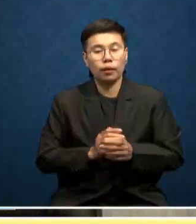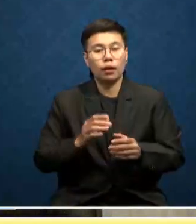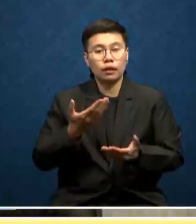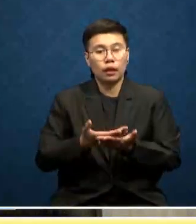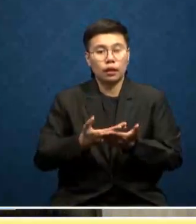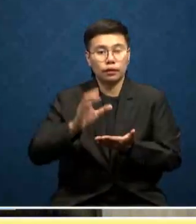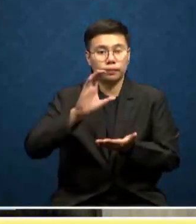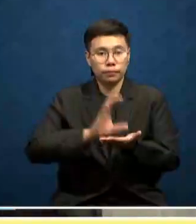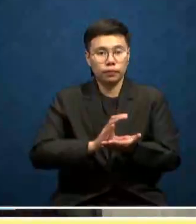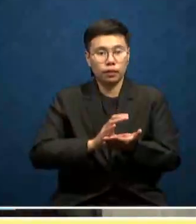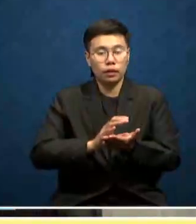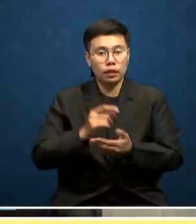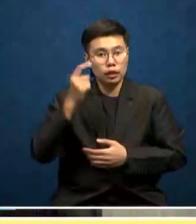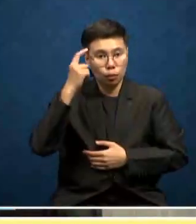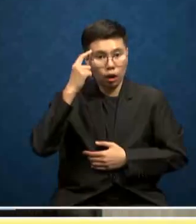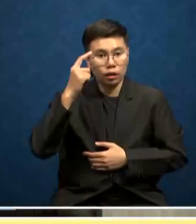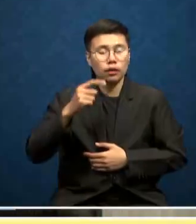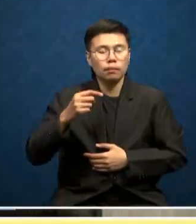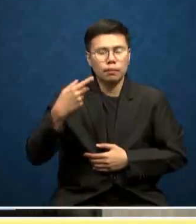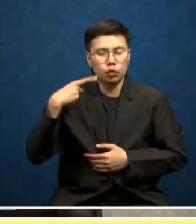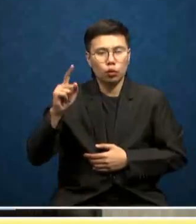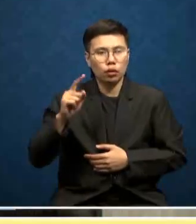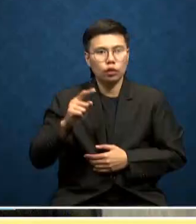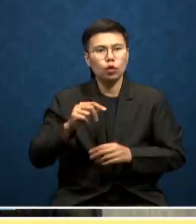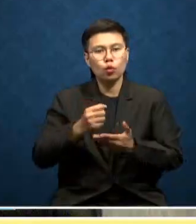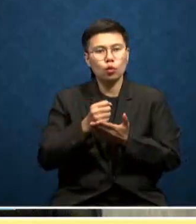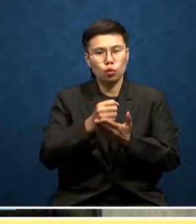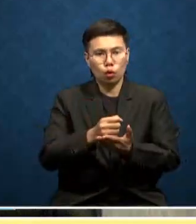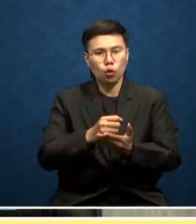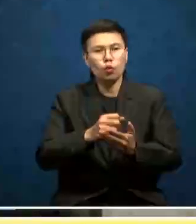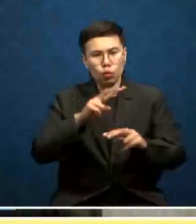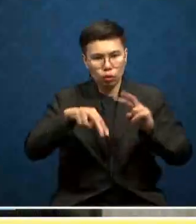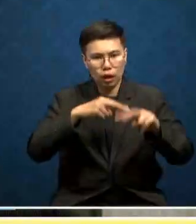สิ่งเหล่านี้จะเป็นประโยชน์เนี่ยก็ช่วยดูแลเรื่องงบประมาณให้กับหน่วยรับงบประมาณด้วยครับขอบคุณครับ